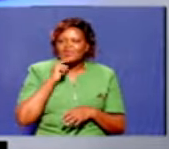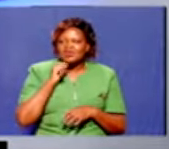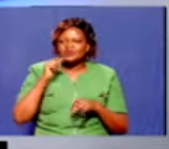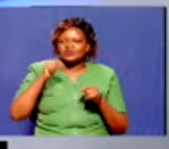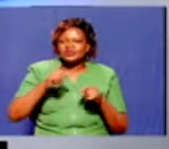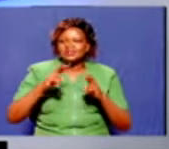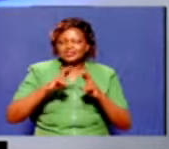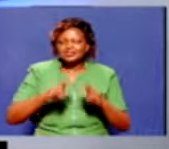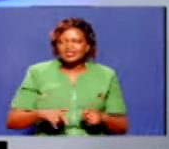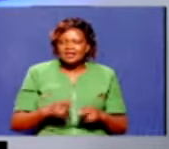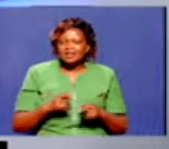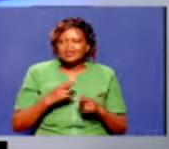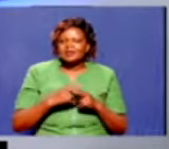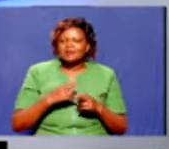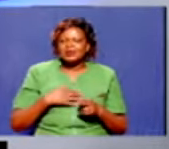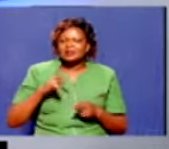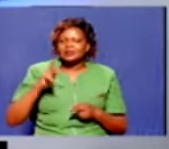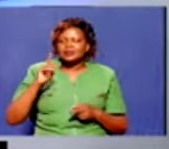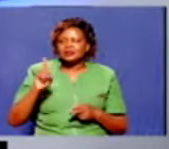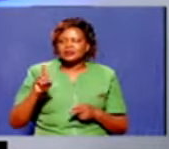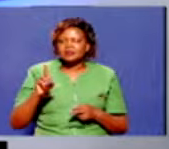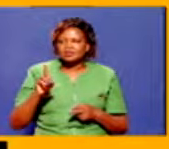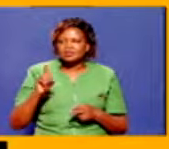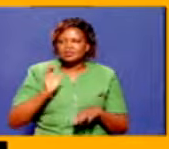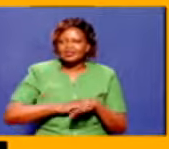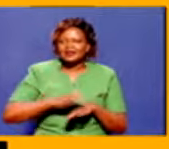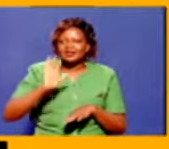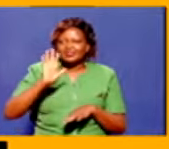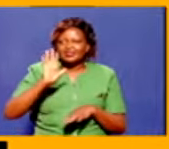Kama kawaida wengi wananiita Karanja David au kipenda KD. Kwaheri.